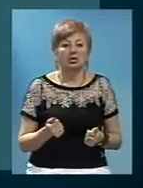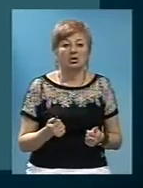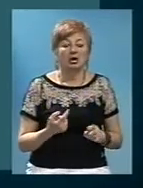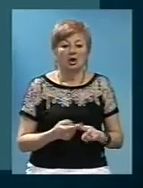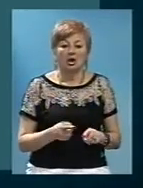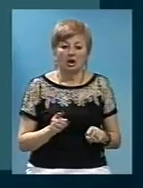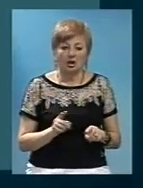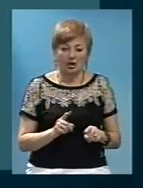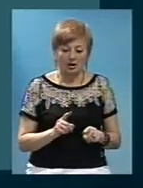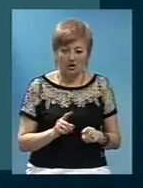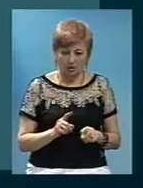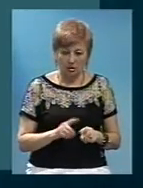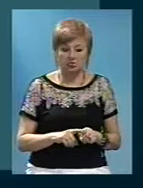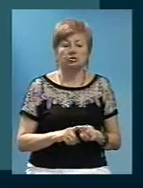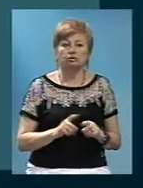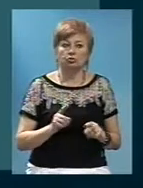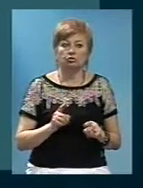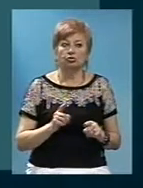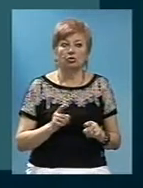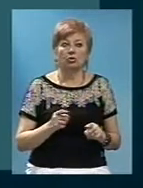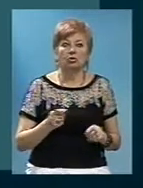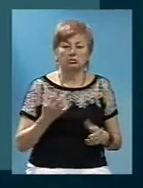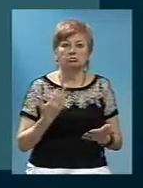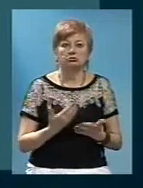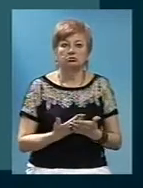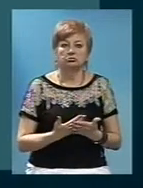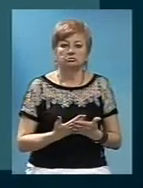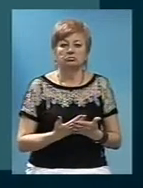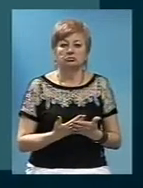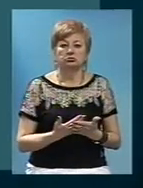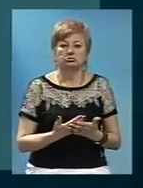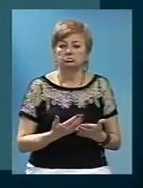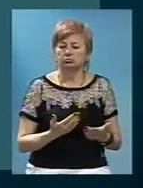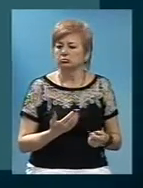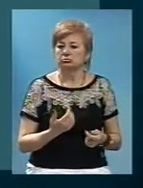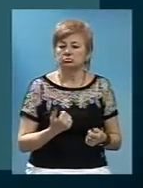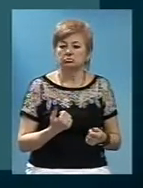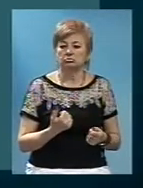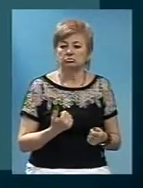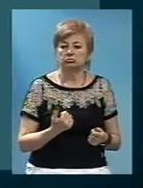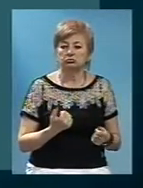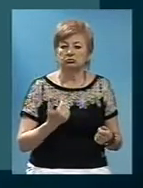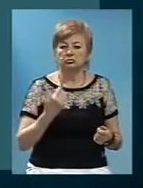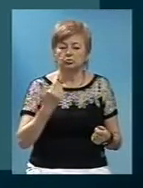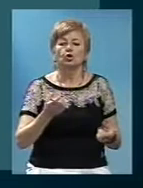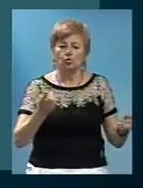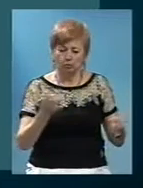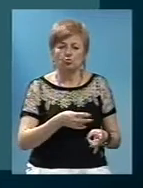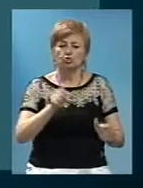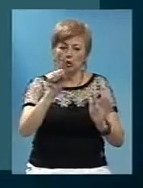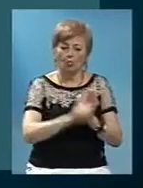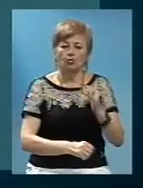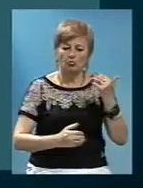ця есерка Каплан напала на Леніна, спробувала його вбити, ну,